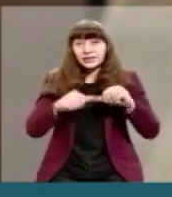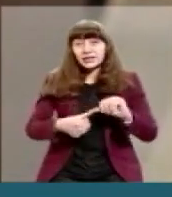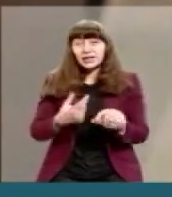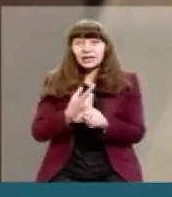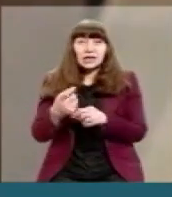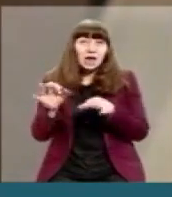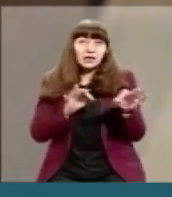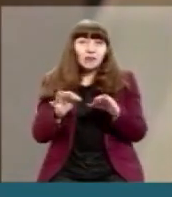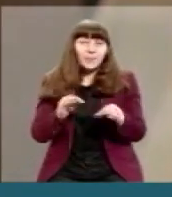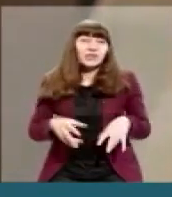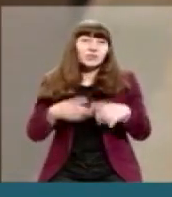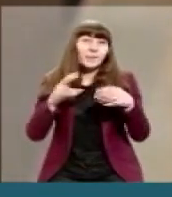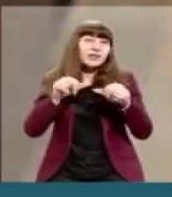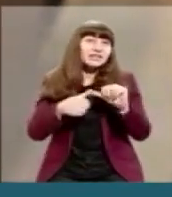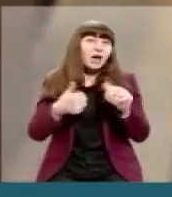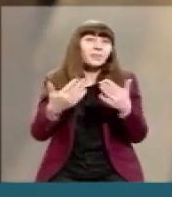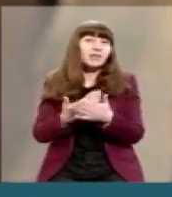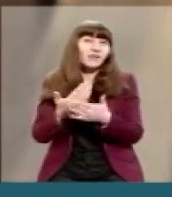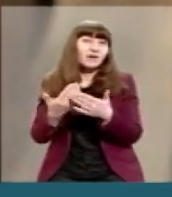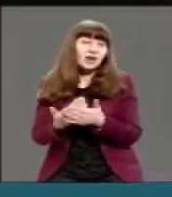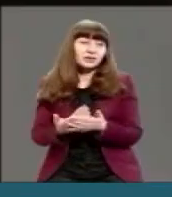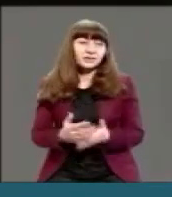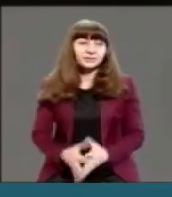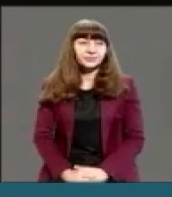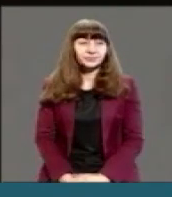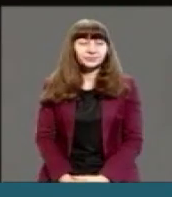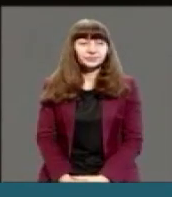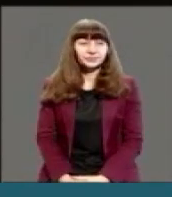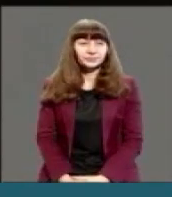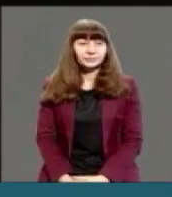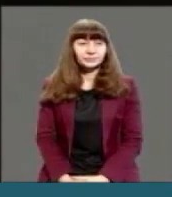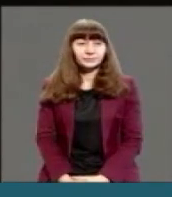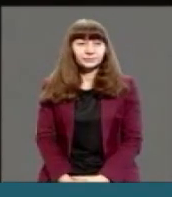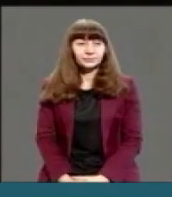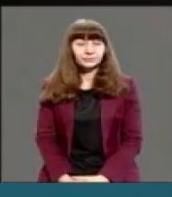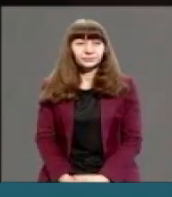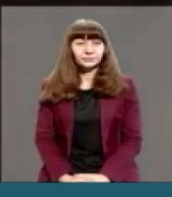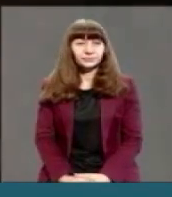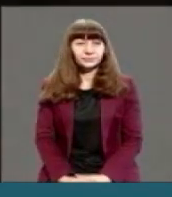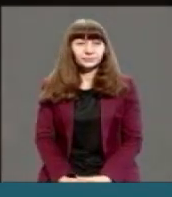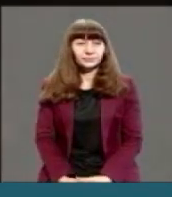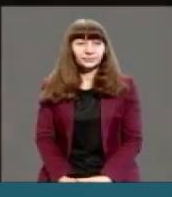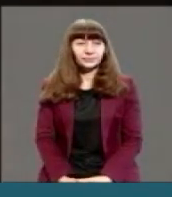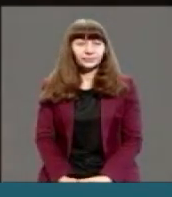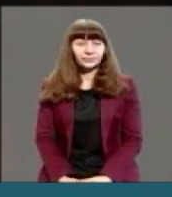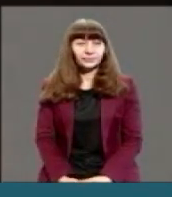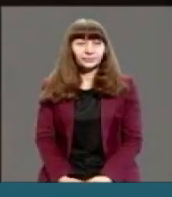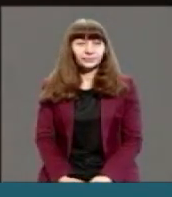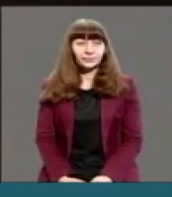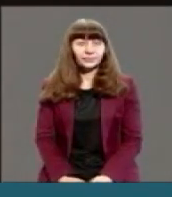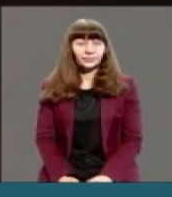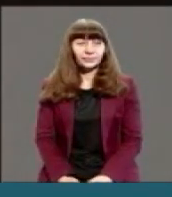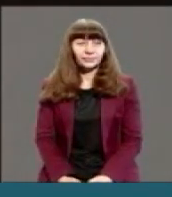карты преступности постоянно обновляются и находятся в актуальном состоянии, то есть в режиме реального времени. Айдана Папанина,